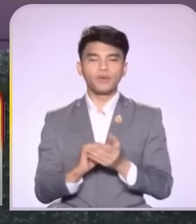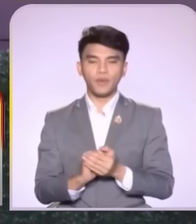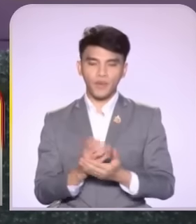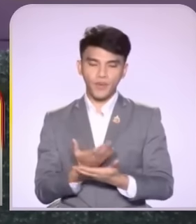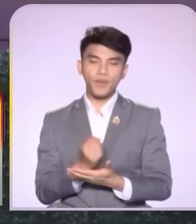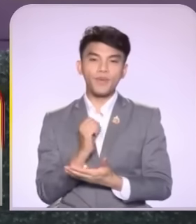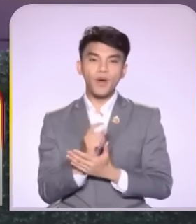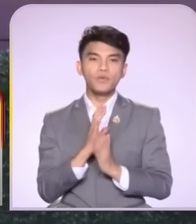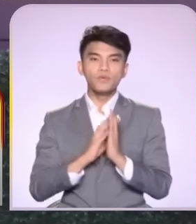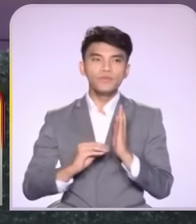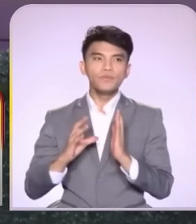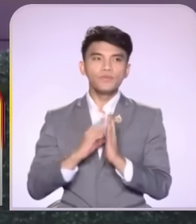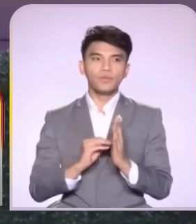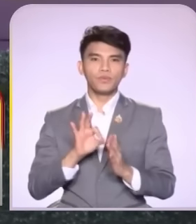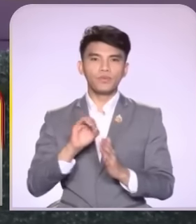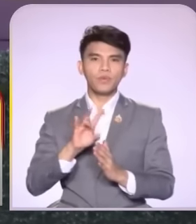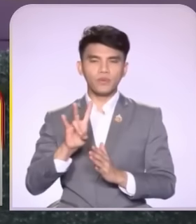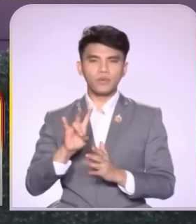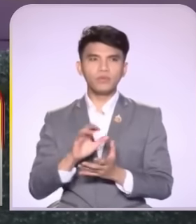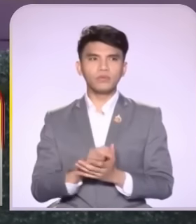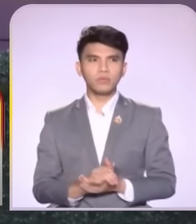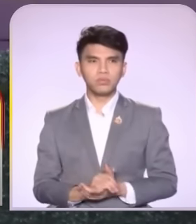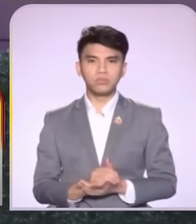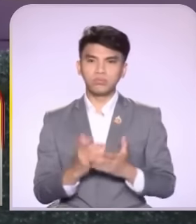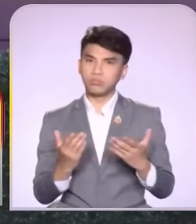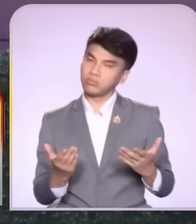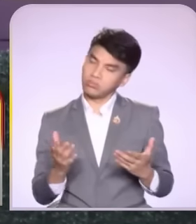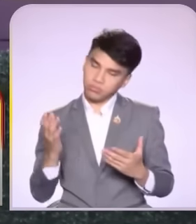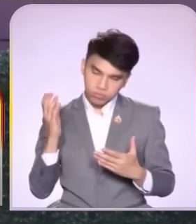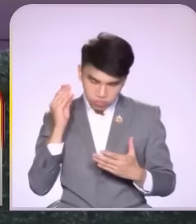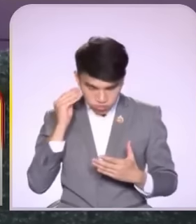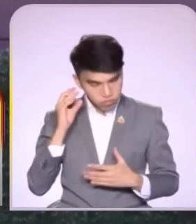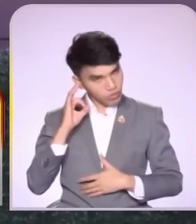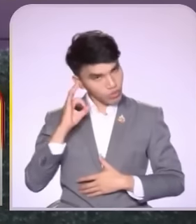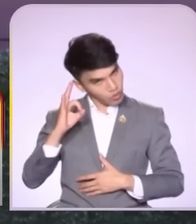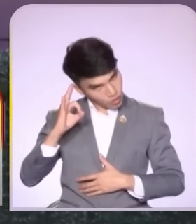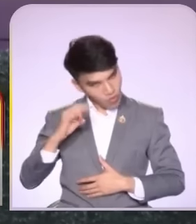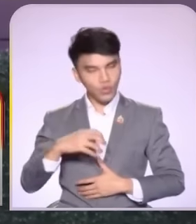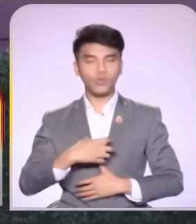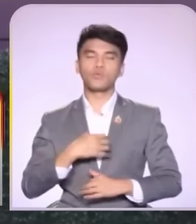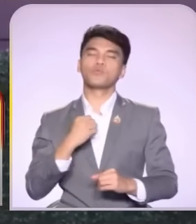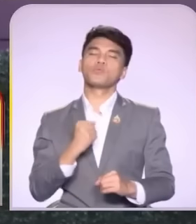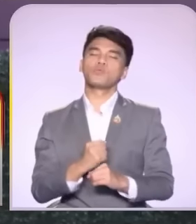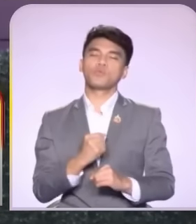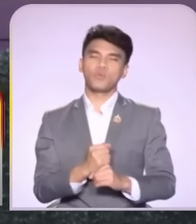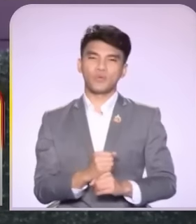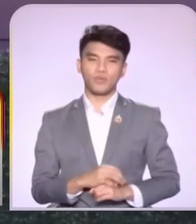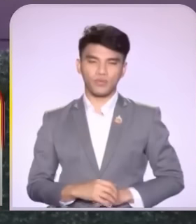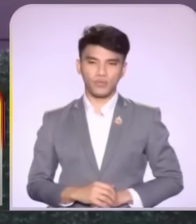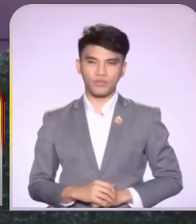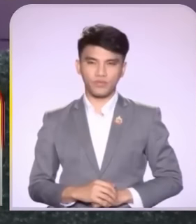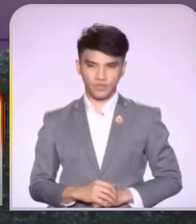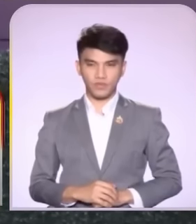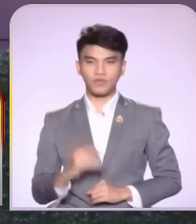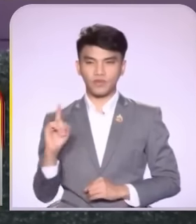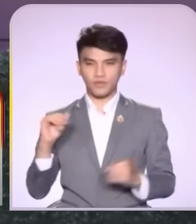ายเงินในการไปอบรม97บาทค่ะปรากฏว่าพอฟังปั๊บโอ้ได้แรงบันดาลใจจากบุคคลต่างๆเยอะแยะเลย